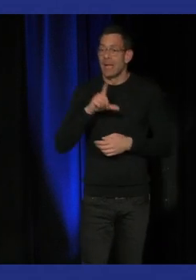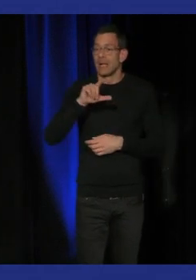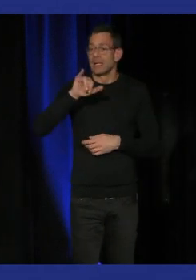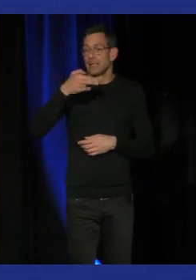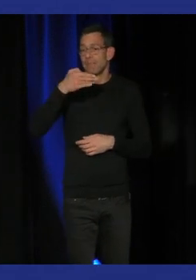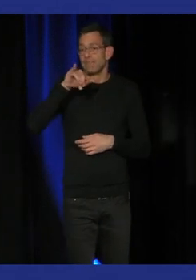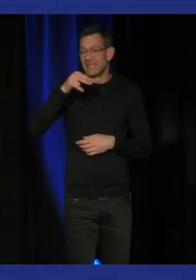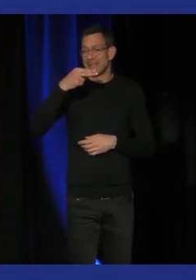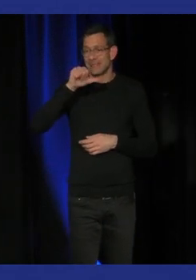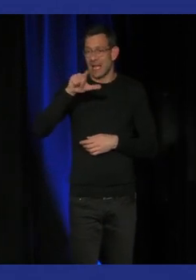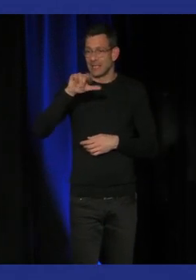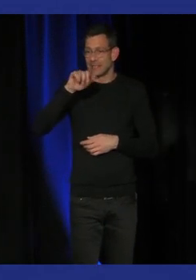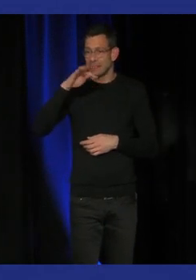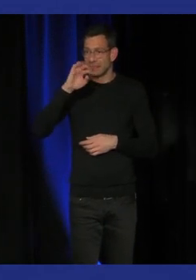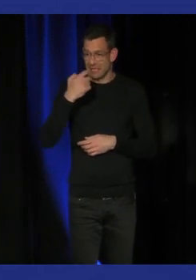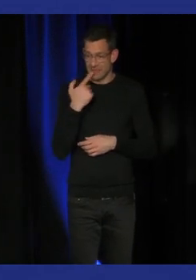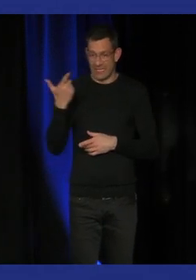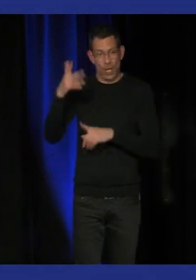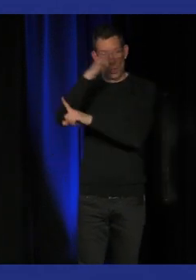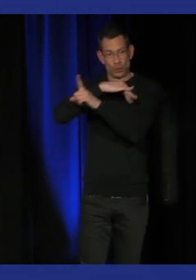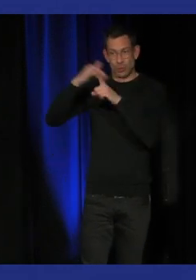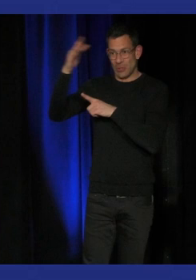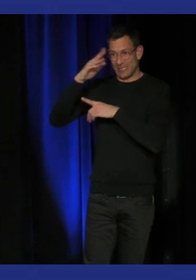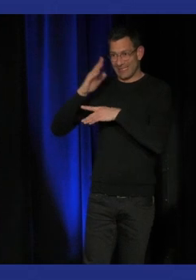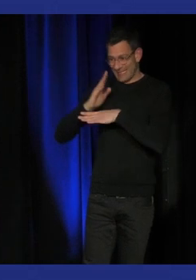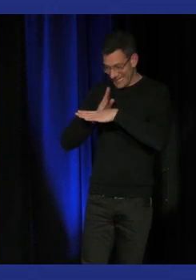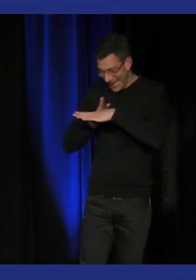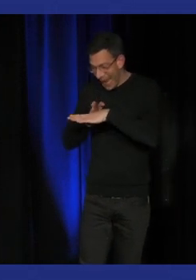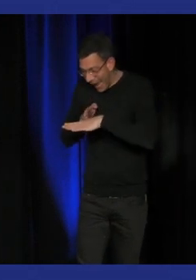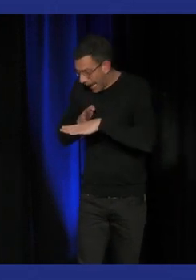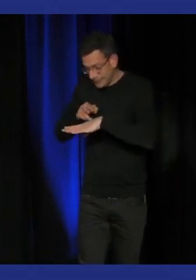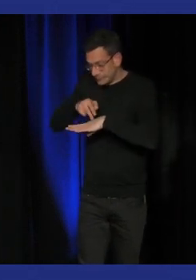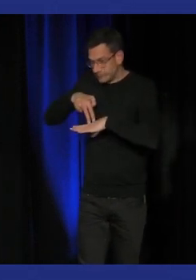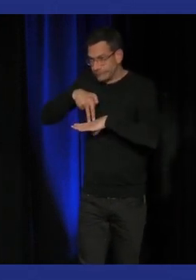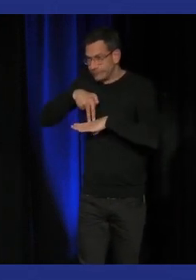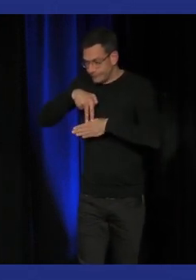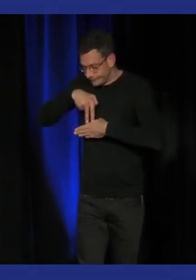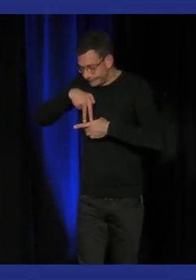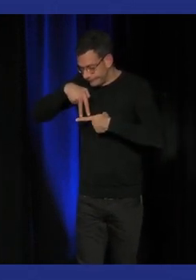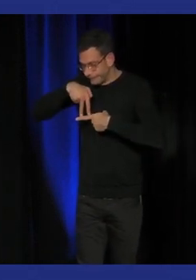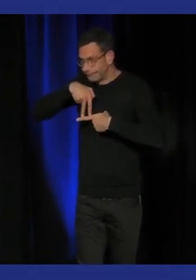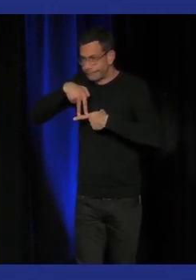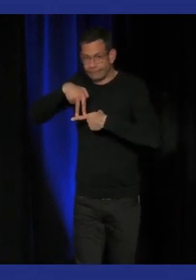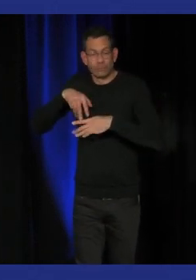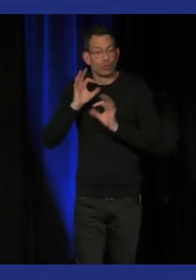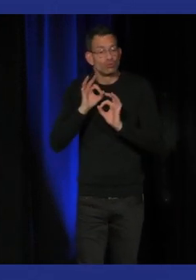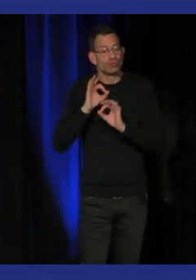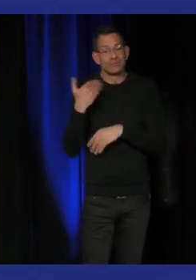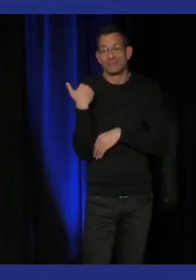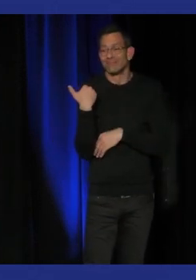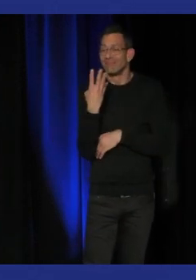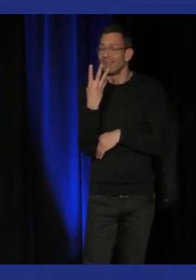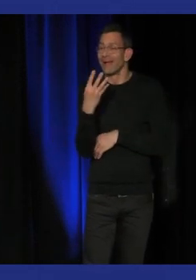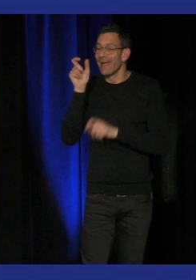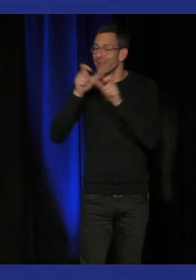pas être, de rester sur le seuil de la société, de ne pas pouvoir y rentrer véritablement. Et j'ai donné cet exemple des quatre personnes qui souhaitaient